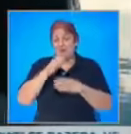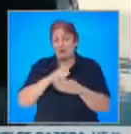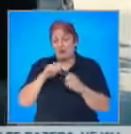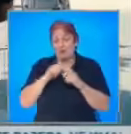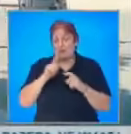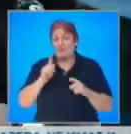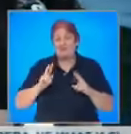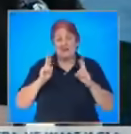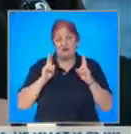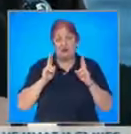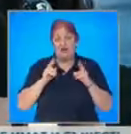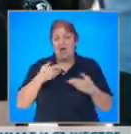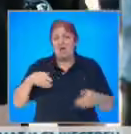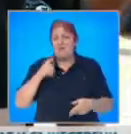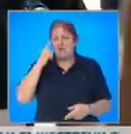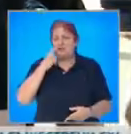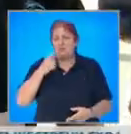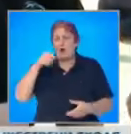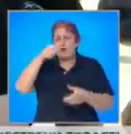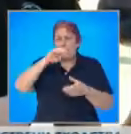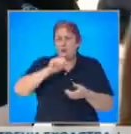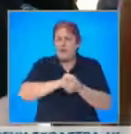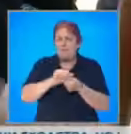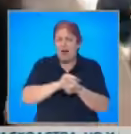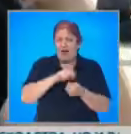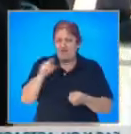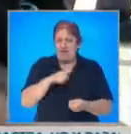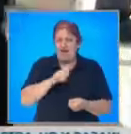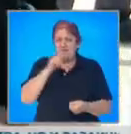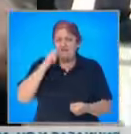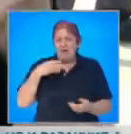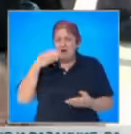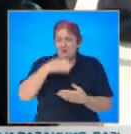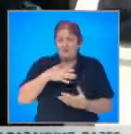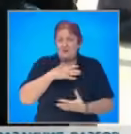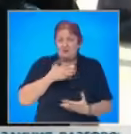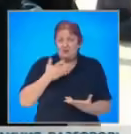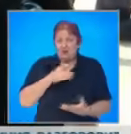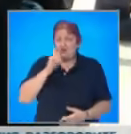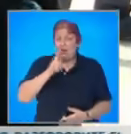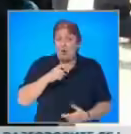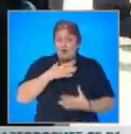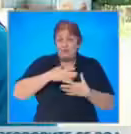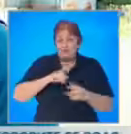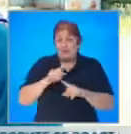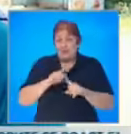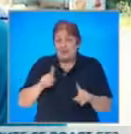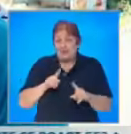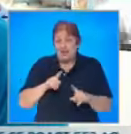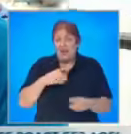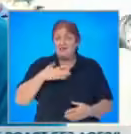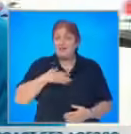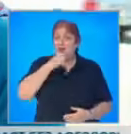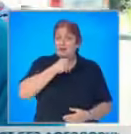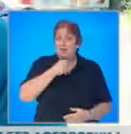проблемът не се реши. Ние не знаем кога да пуснем пералня, не знаем като влезе в банята дали ще можем да се изкъпим или не. С моята